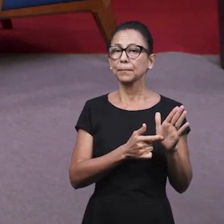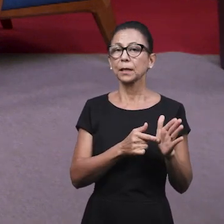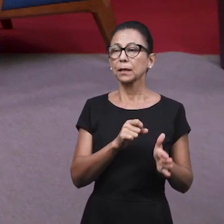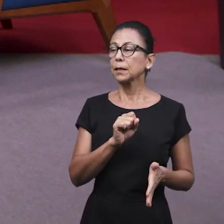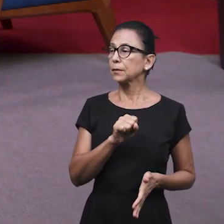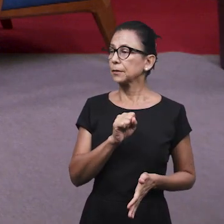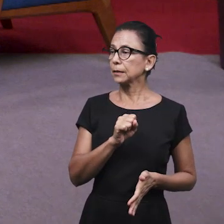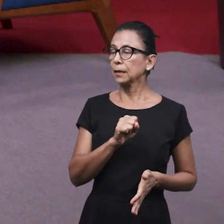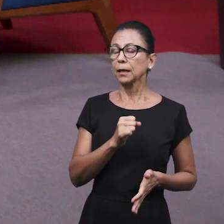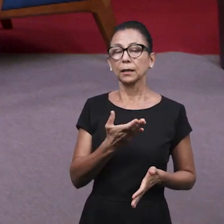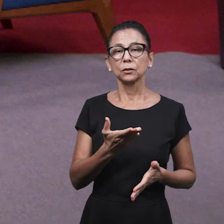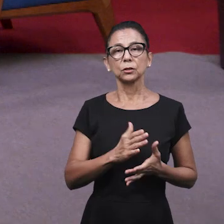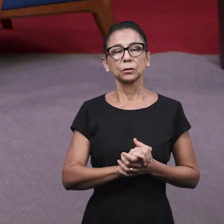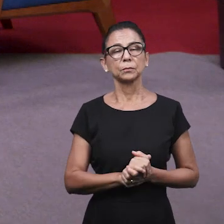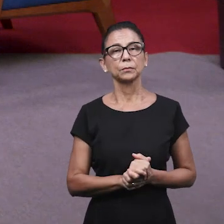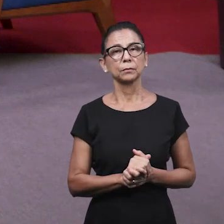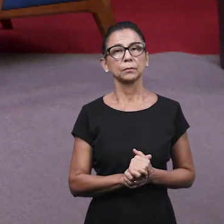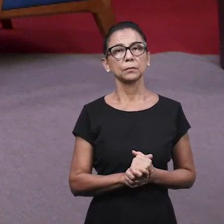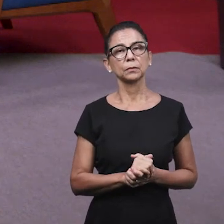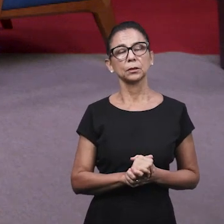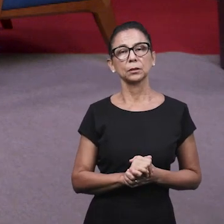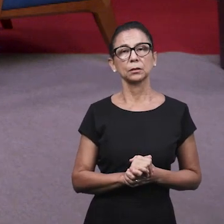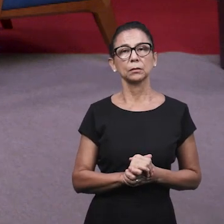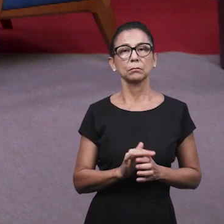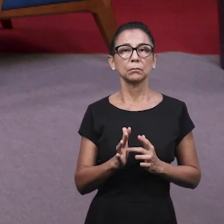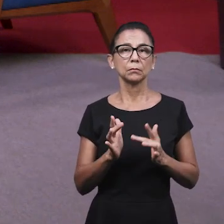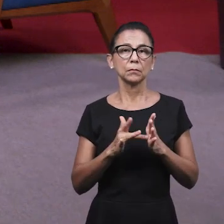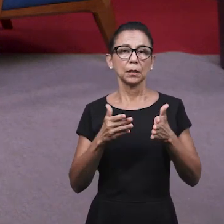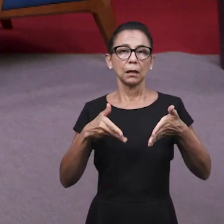dans la Bible. Exactement. Il naît comme un homme,